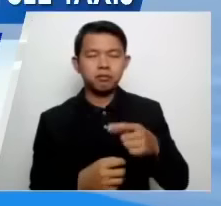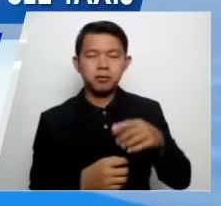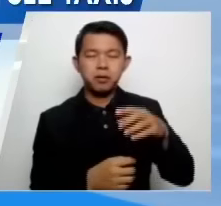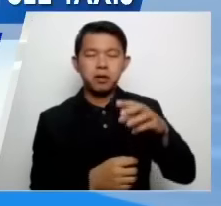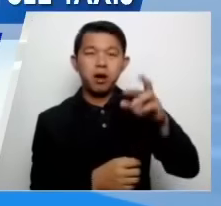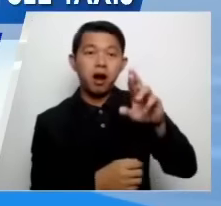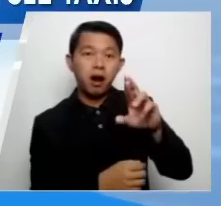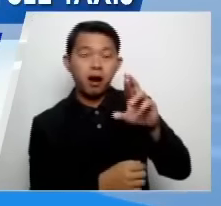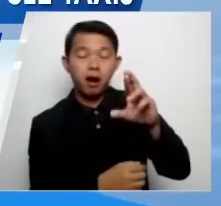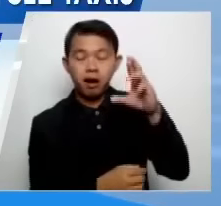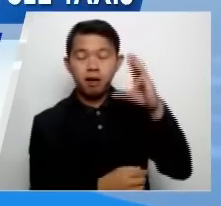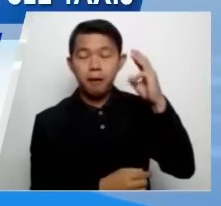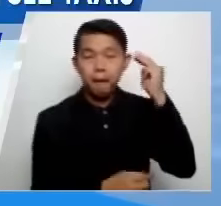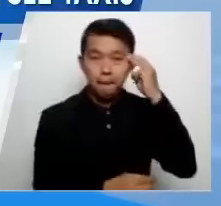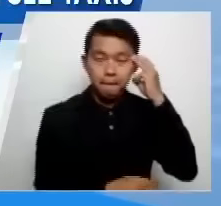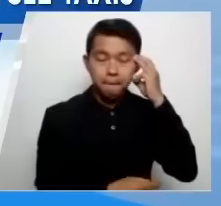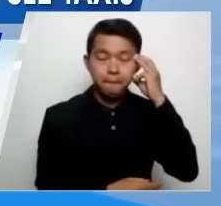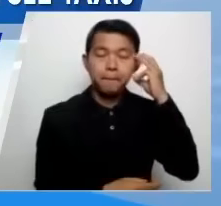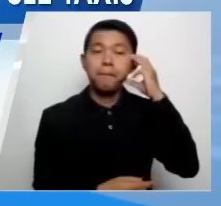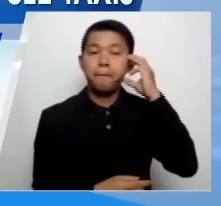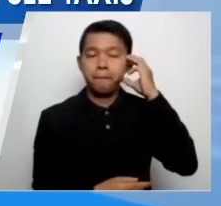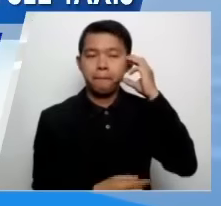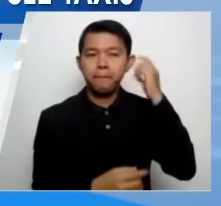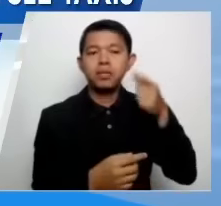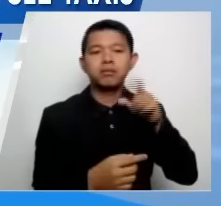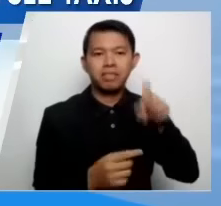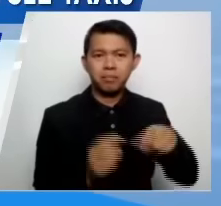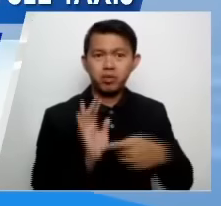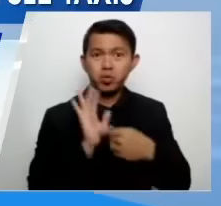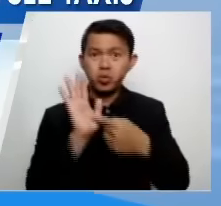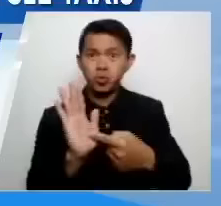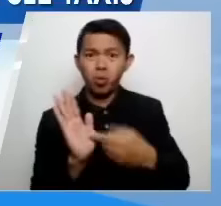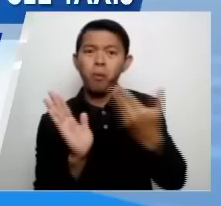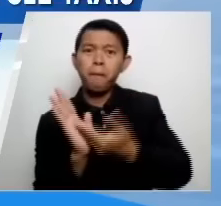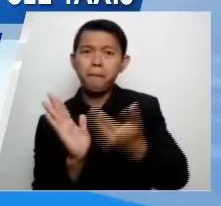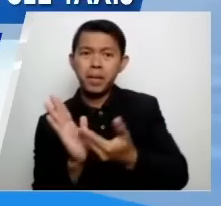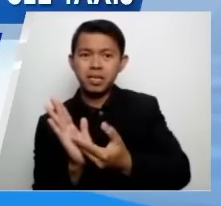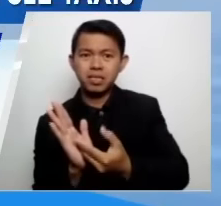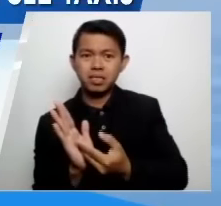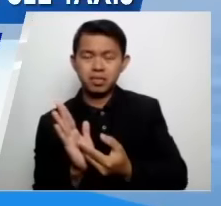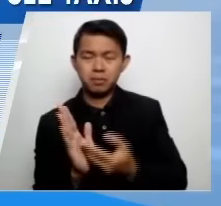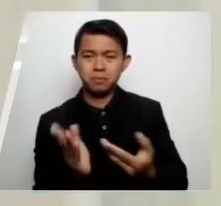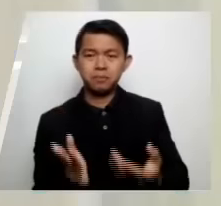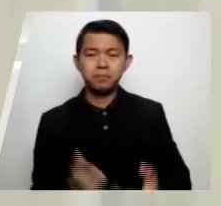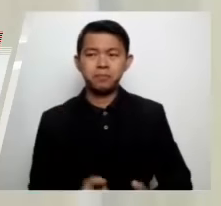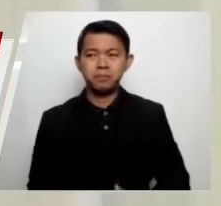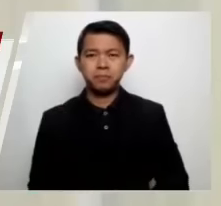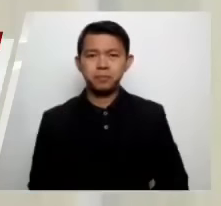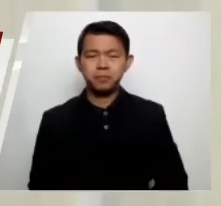Mayor Baste Duterte, maglabas ng ebidensya. Sana mag-isip-isip muna kayo,